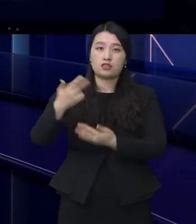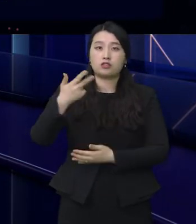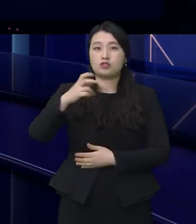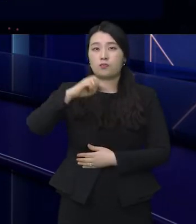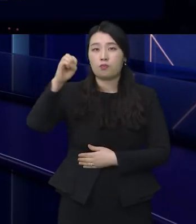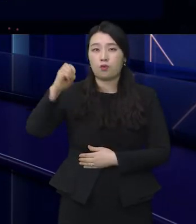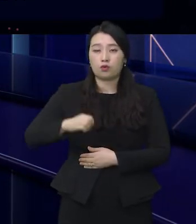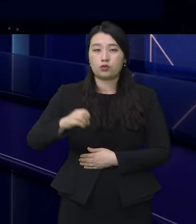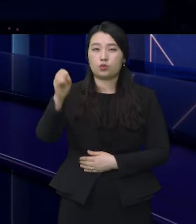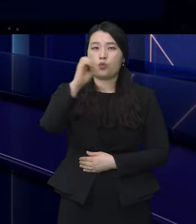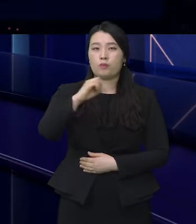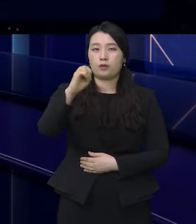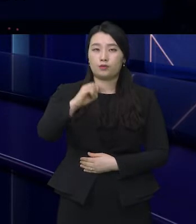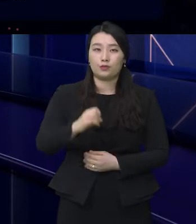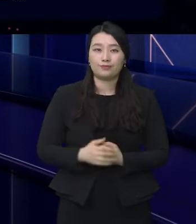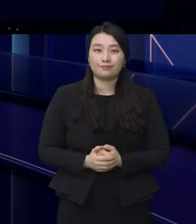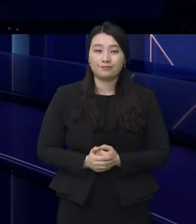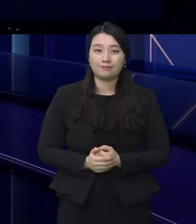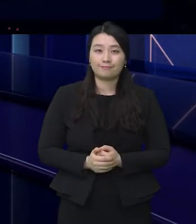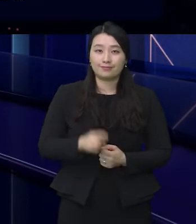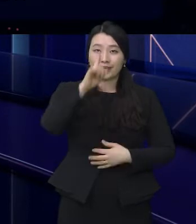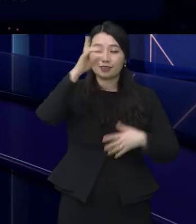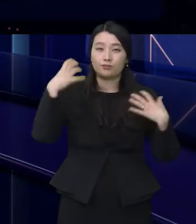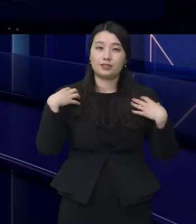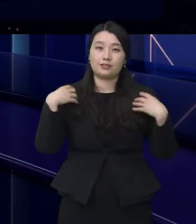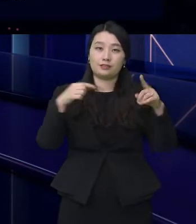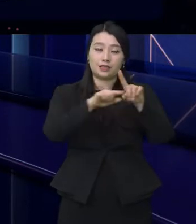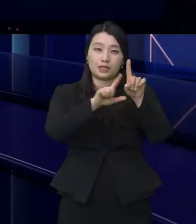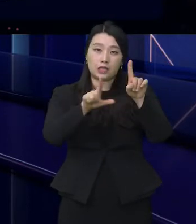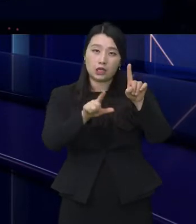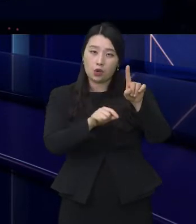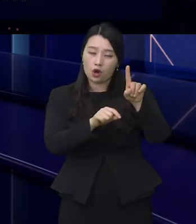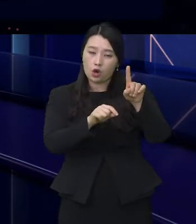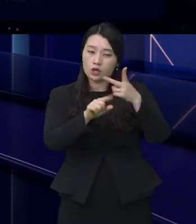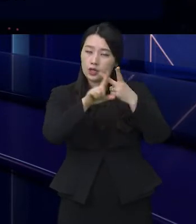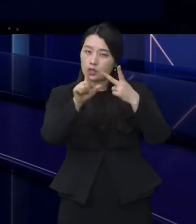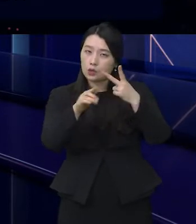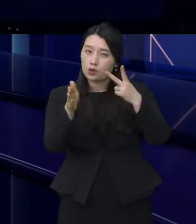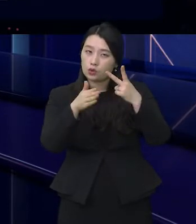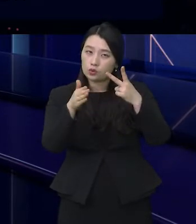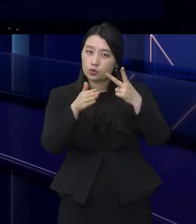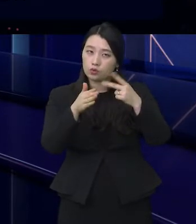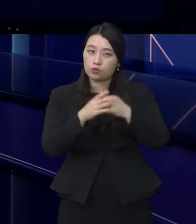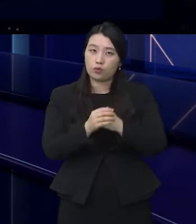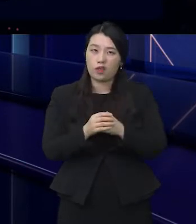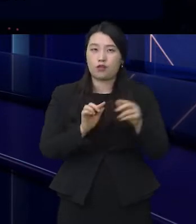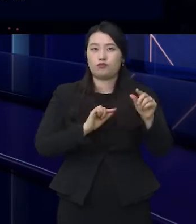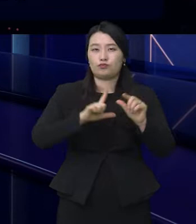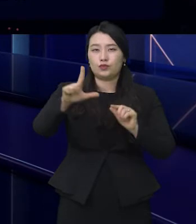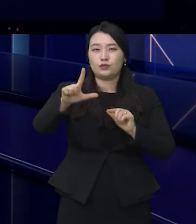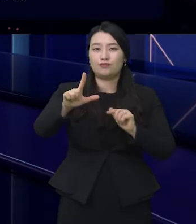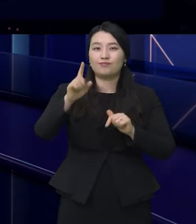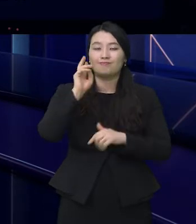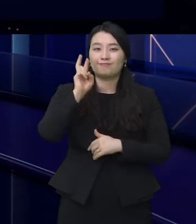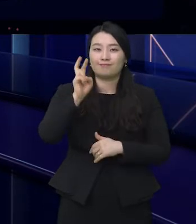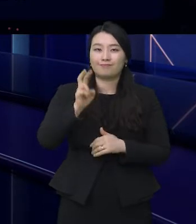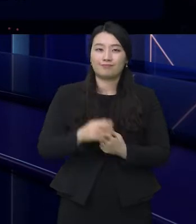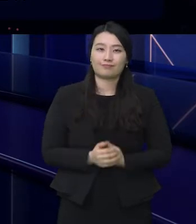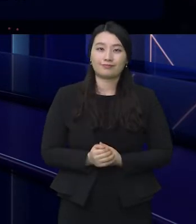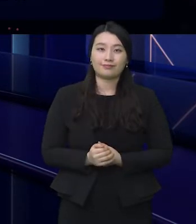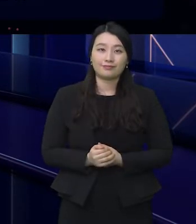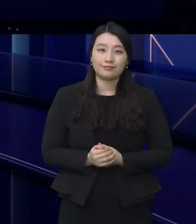얻습니다 방역당국은 1월중 늦어도 2월에는 우세 종이 될 것으로 예측했습니다